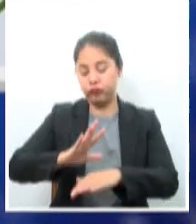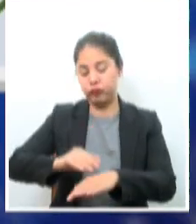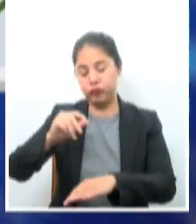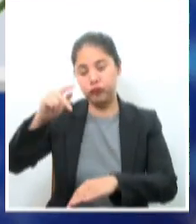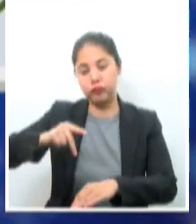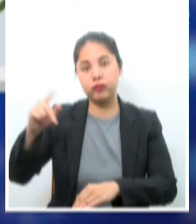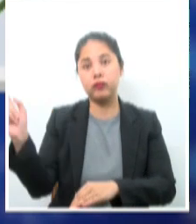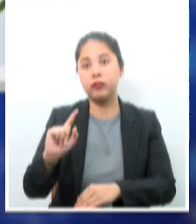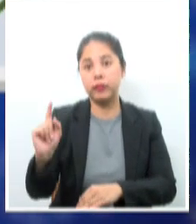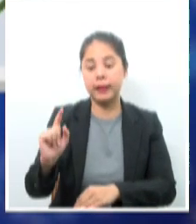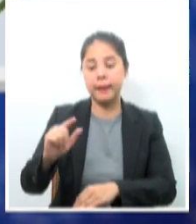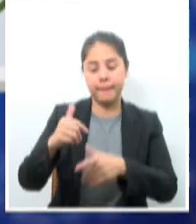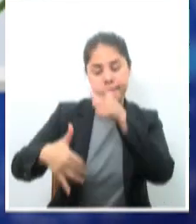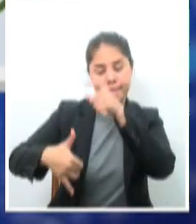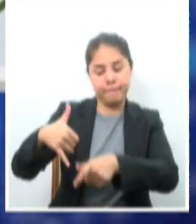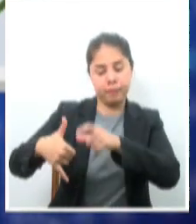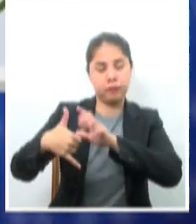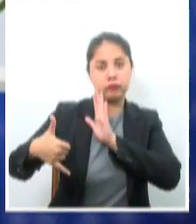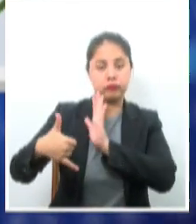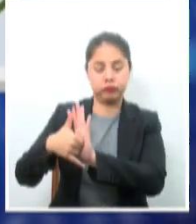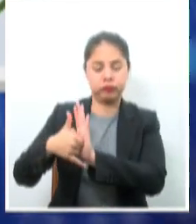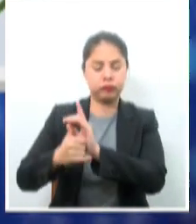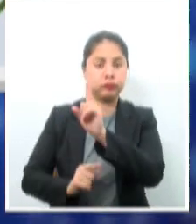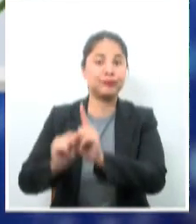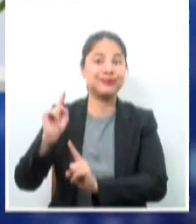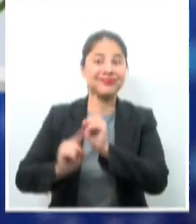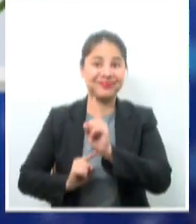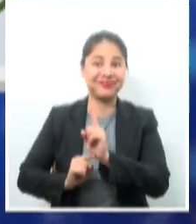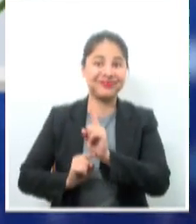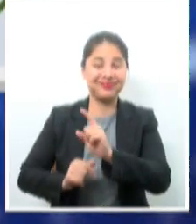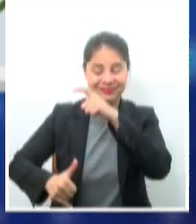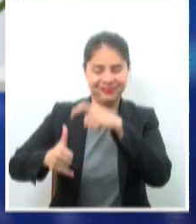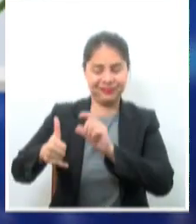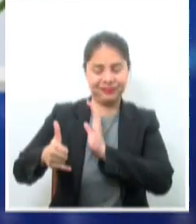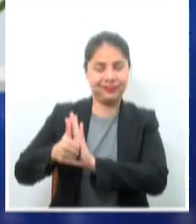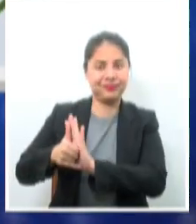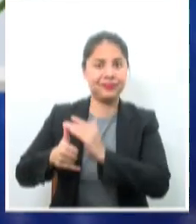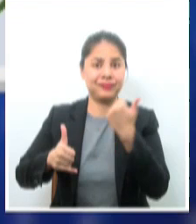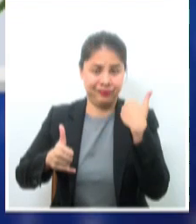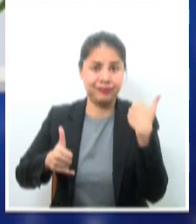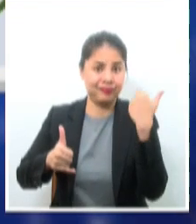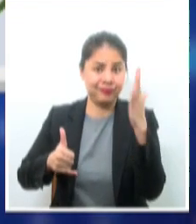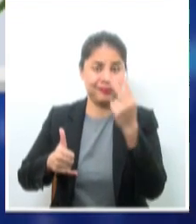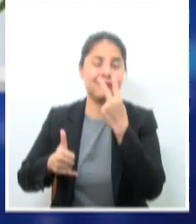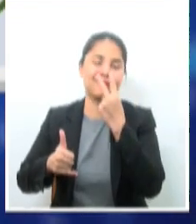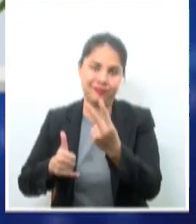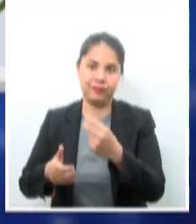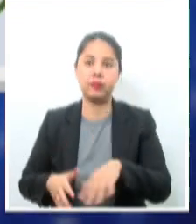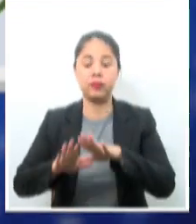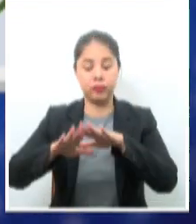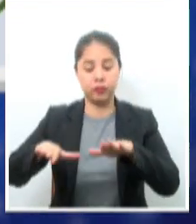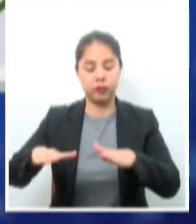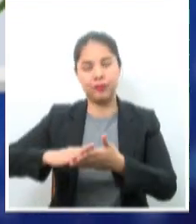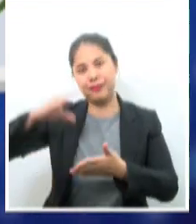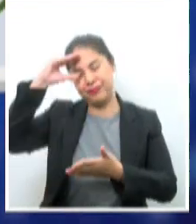เนี่ยจะอยู่ในรูปแบบที่ว่ามีพฤติกรรมให้ผู้เรียนพิจารณาตนเองครับว่าพฤติกรรมนี้ผู้เรียนมีหรือไม่มีถ้าในกรณีที่ผู้เรียนยังอ่าน